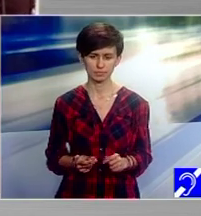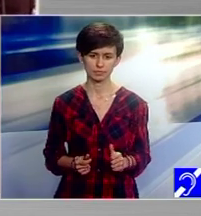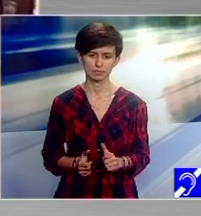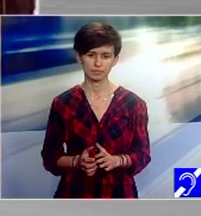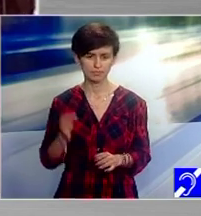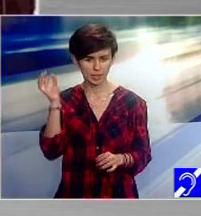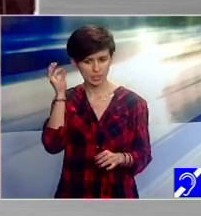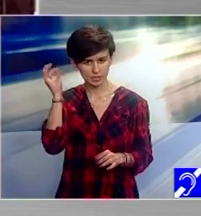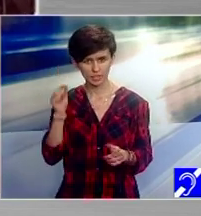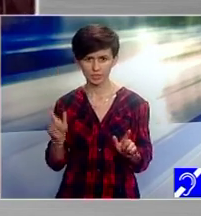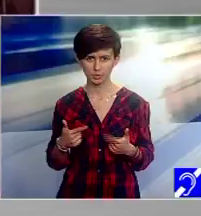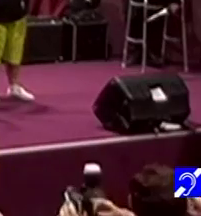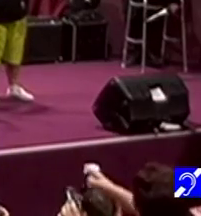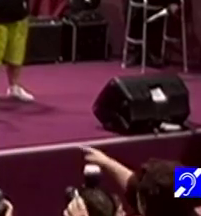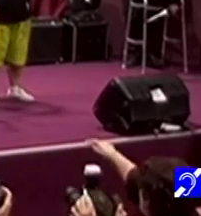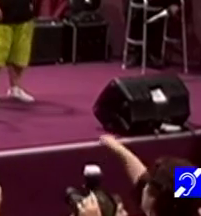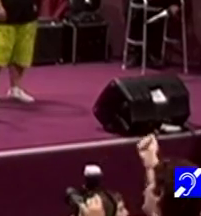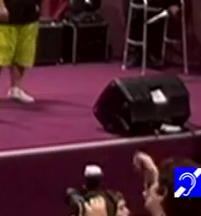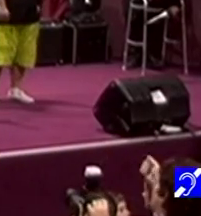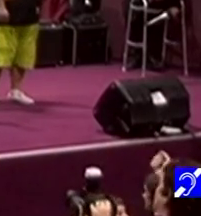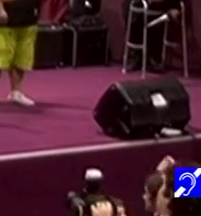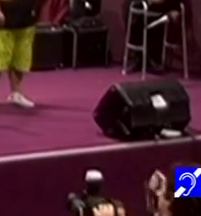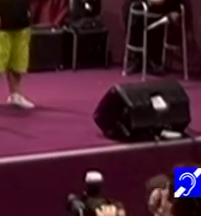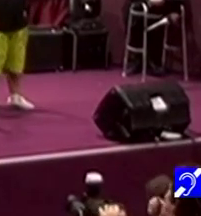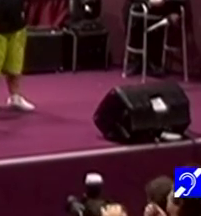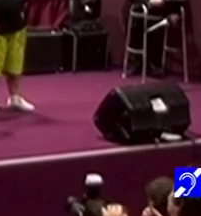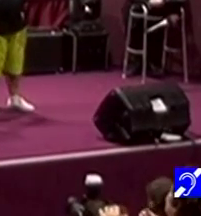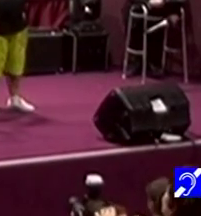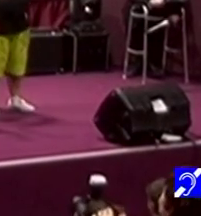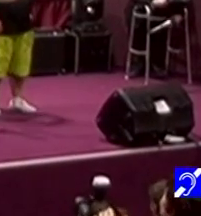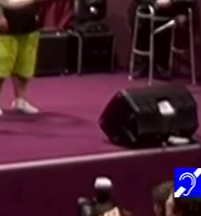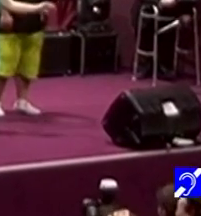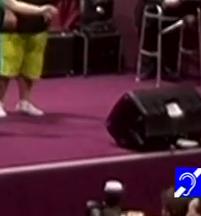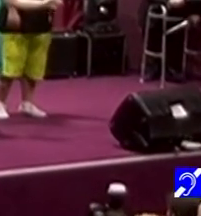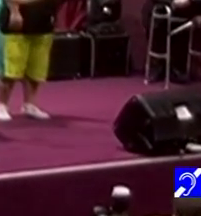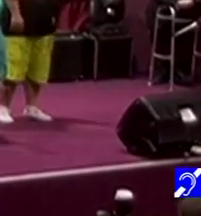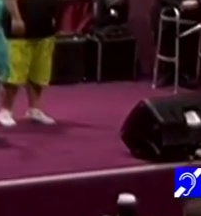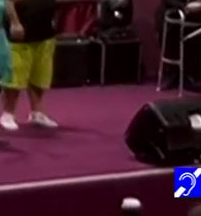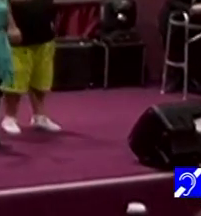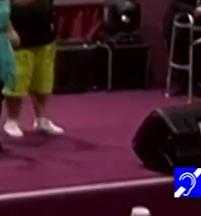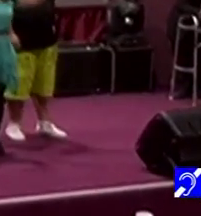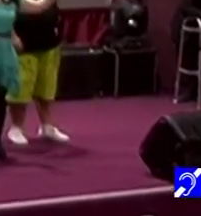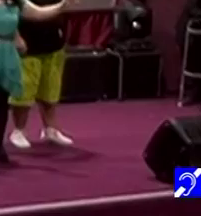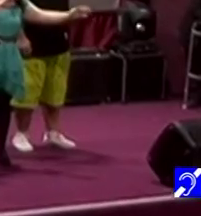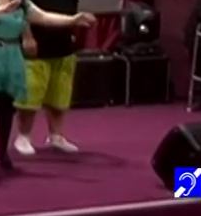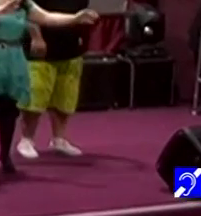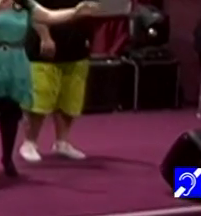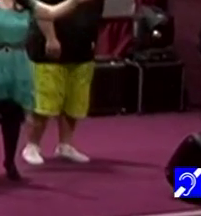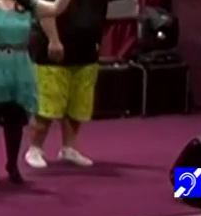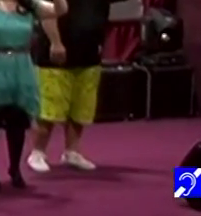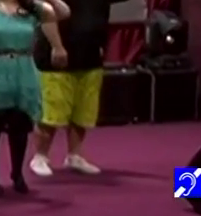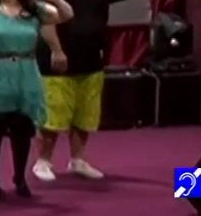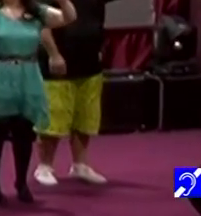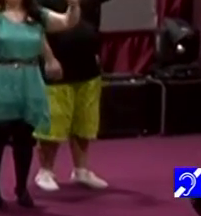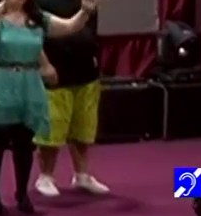Nu e nimic pe lume mai de preț ca dragostea ce suflet o purtăm. Pentru